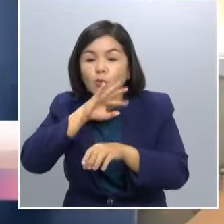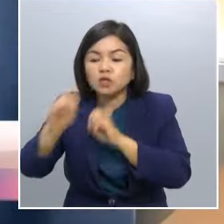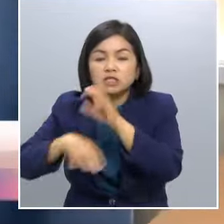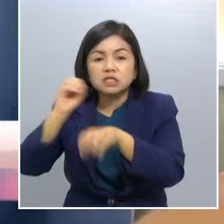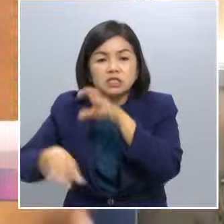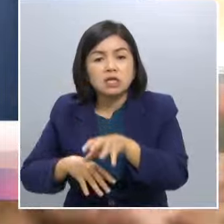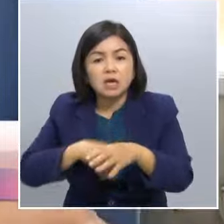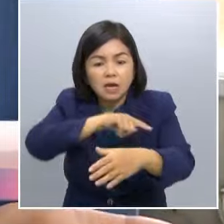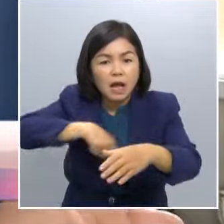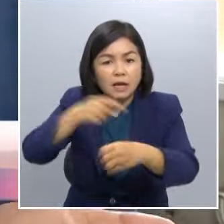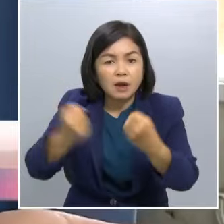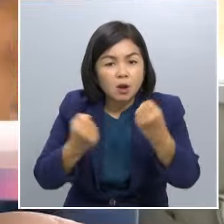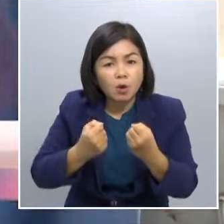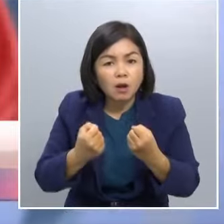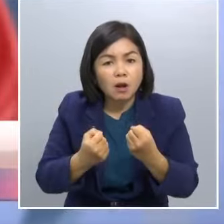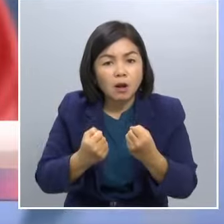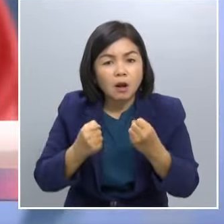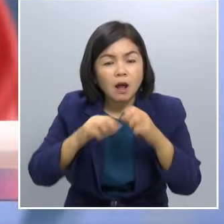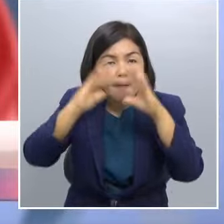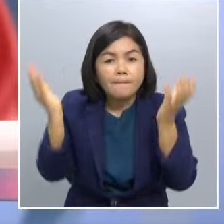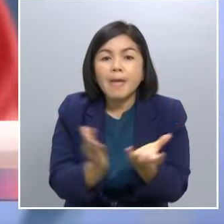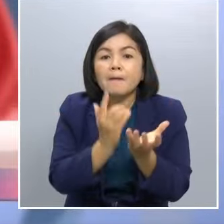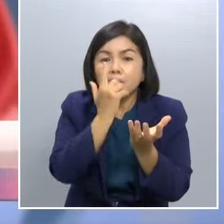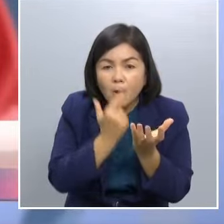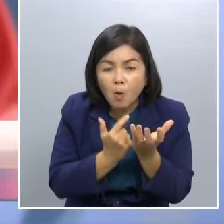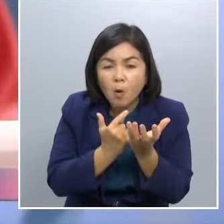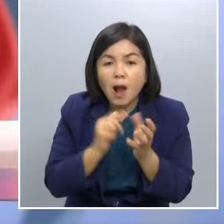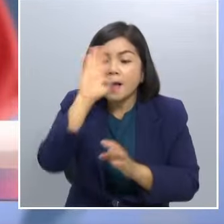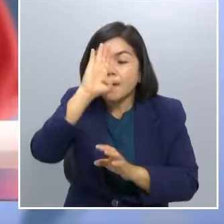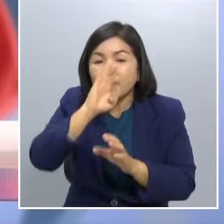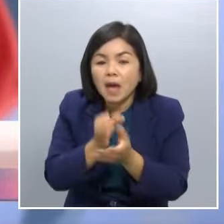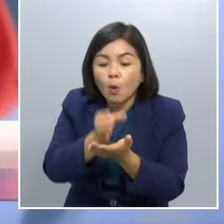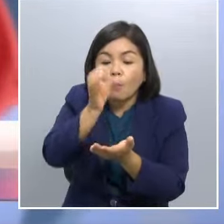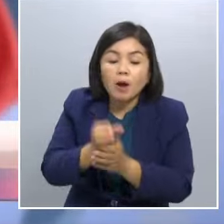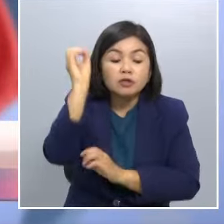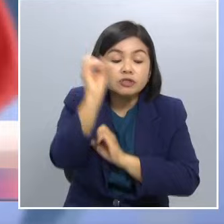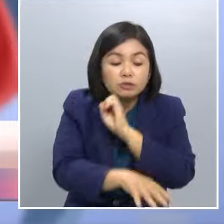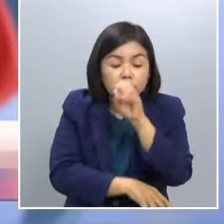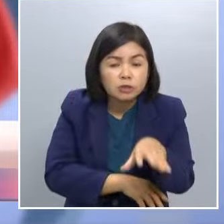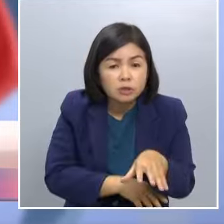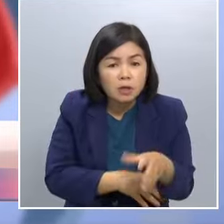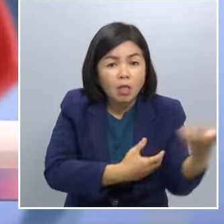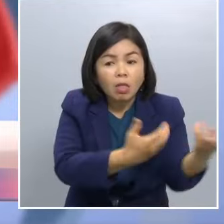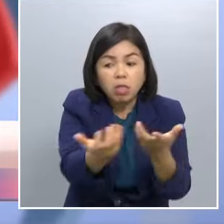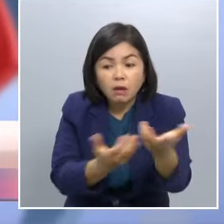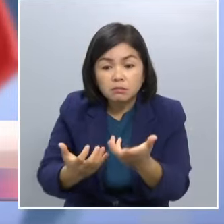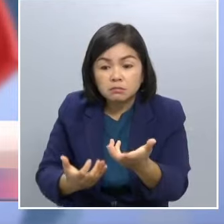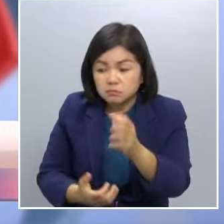งขยะในรถเขา แตงโมกับป๋องเบียร์ ในรถเขาใช่ไหม ใช่ค่ะ ทิ้งลงพื้น ใช่ค่ะทิ้งลงพื้น กระจายเต็มเลยสิ ใช่